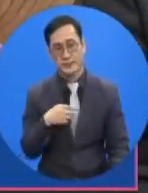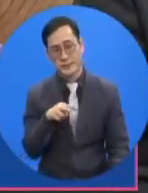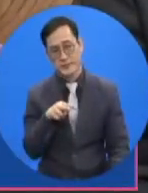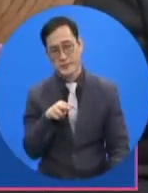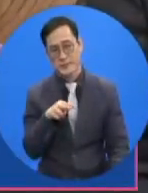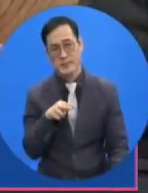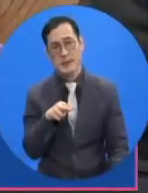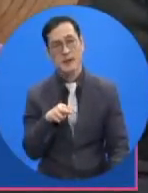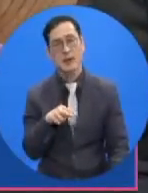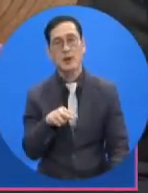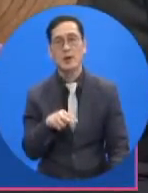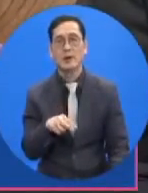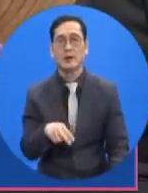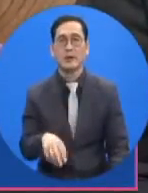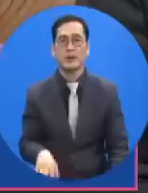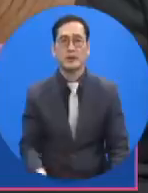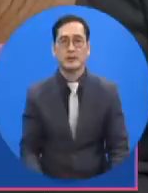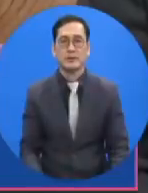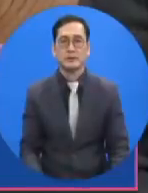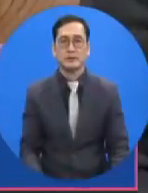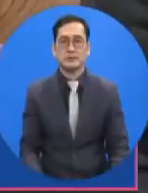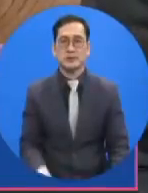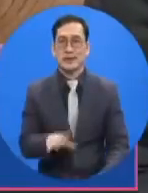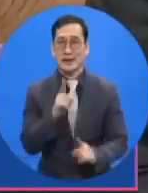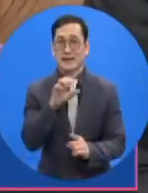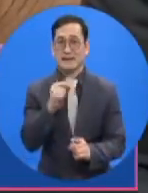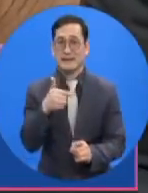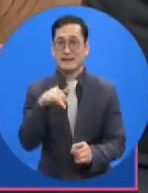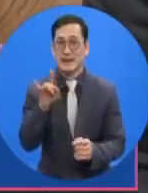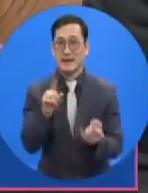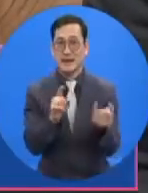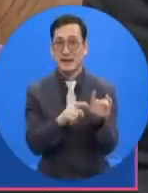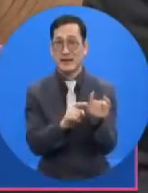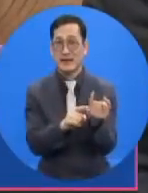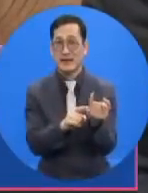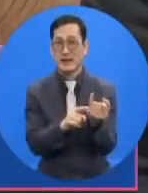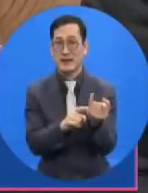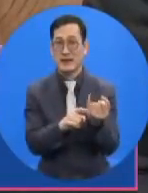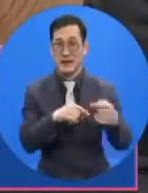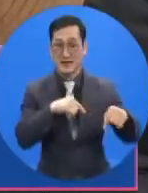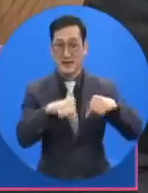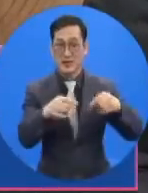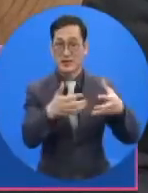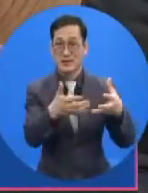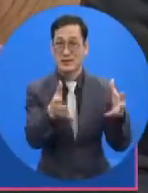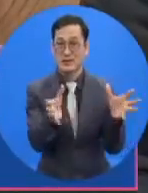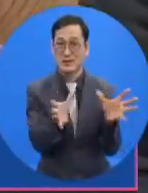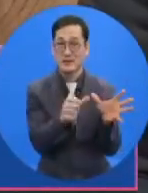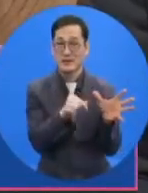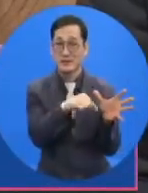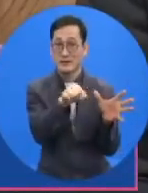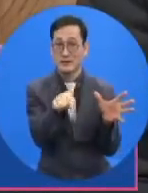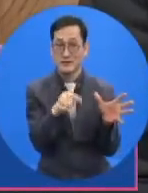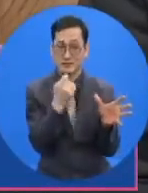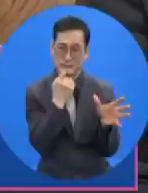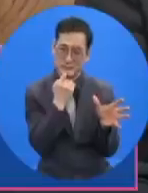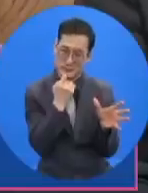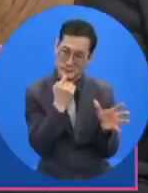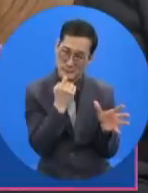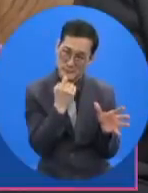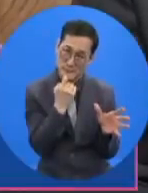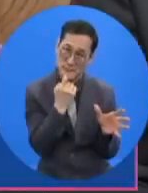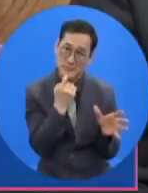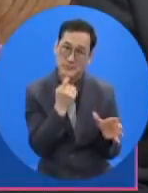대단하다. 보통 그런 말 하잖아요. 이은재 의원 저런 사람들이 결국 정치판에 죽치고 있으면 결국 된다. 그러면 저분이 저럴